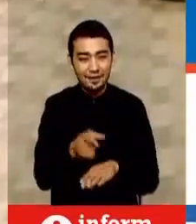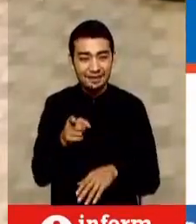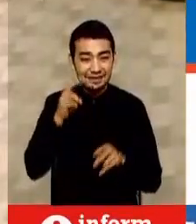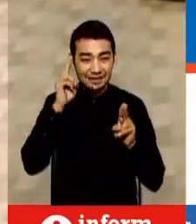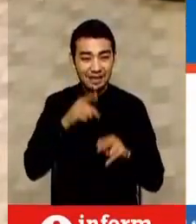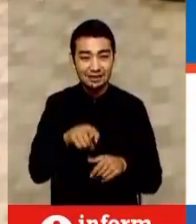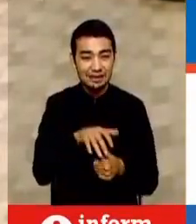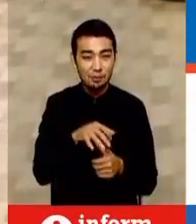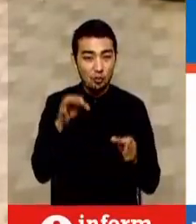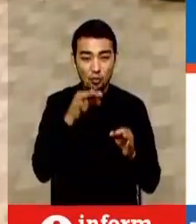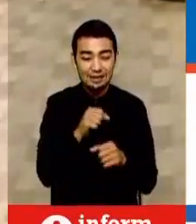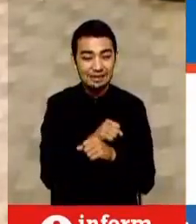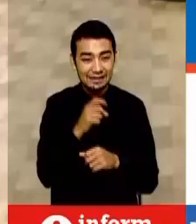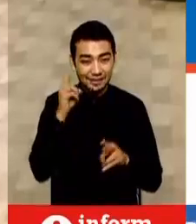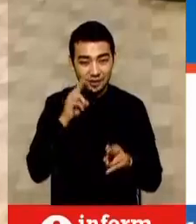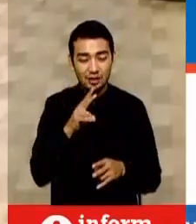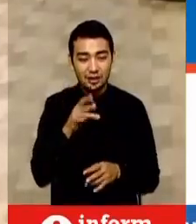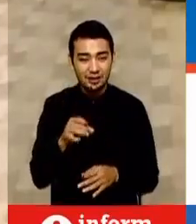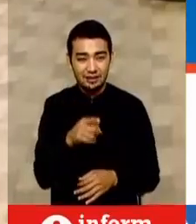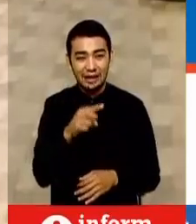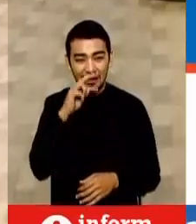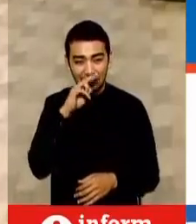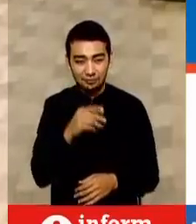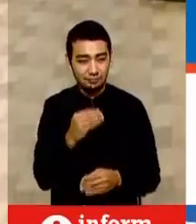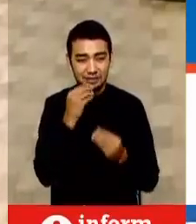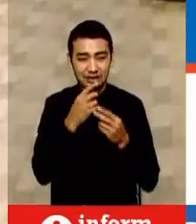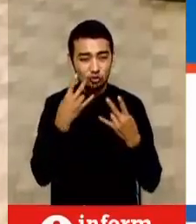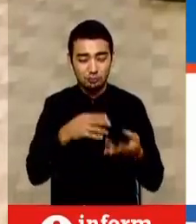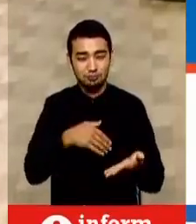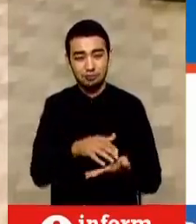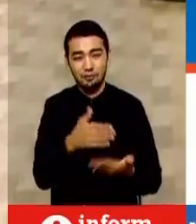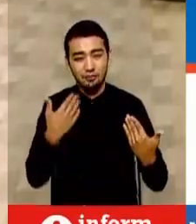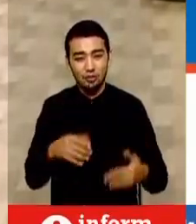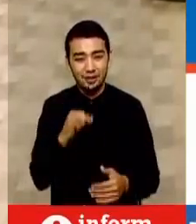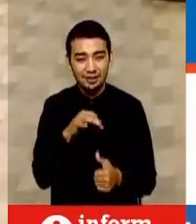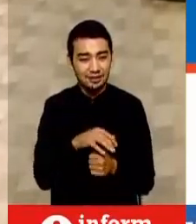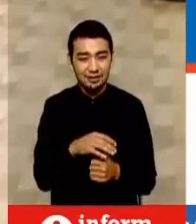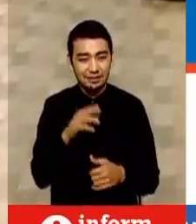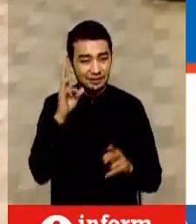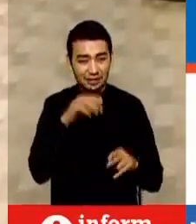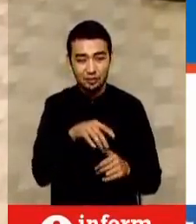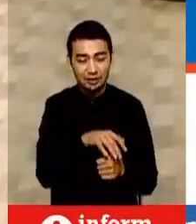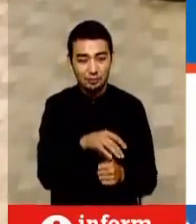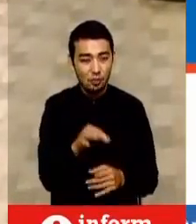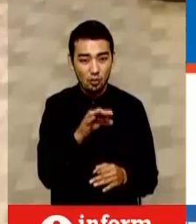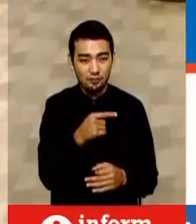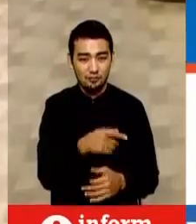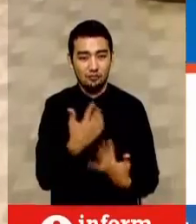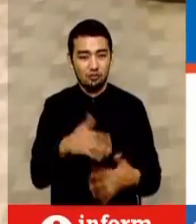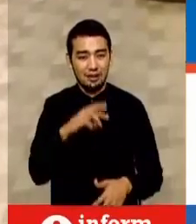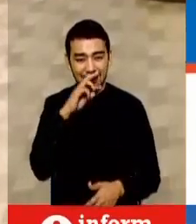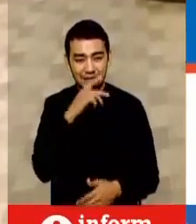этот гриб, не знаешь, считай его ядовитый. Вот знаете, для грибов и змей незнакомые считаем